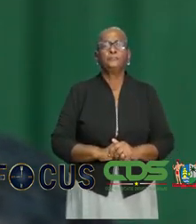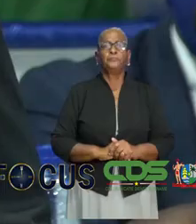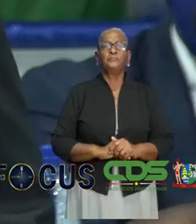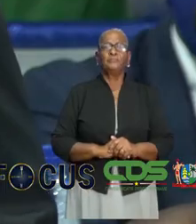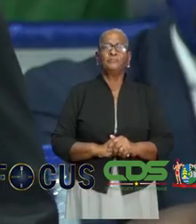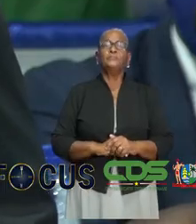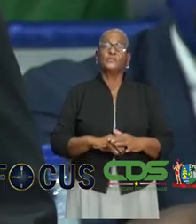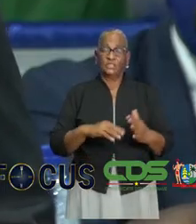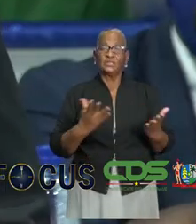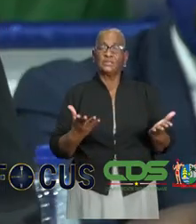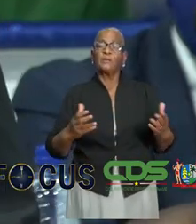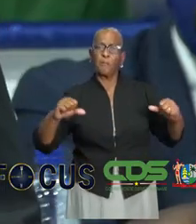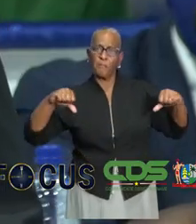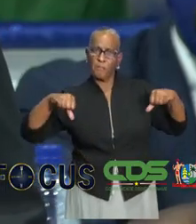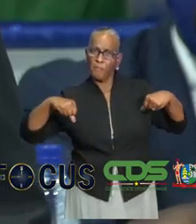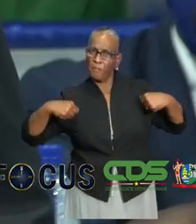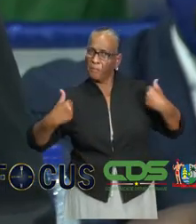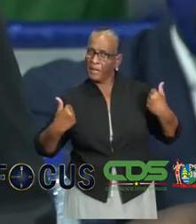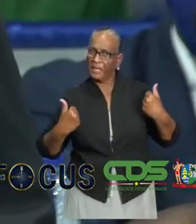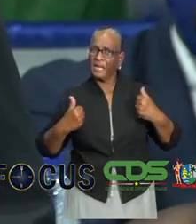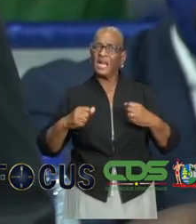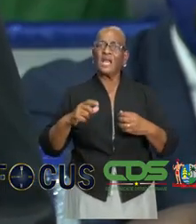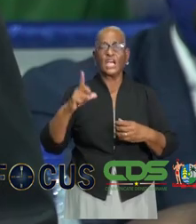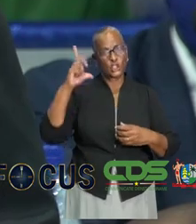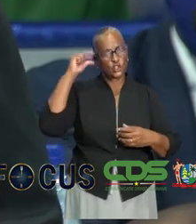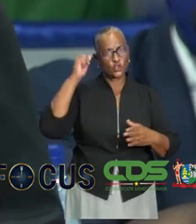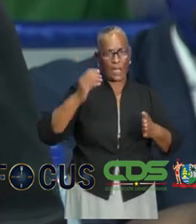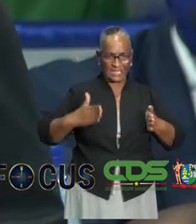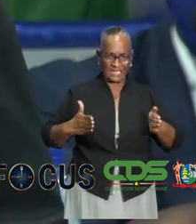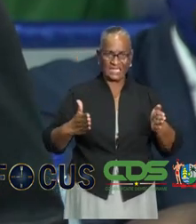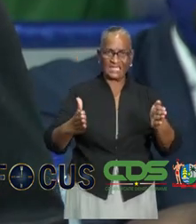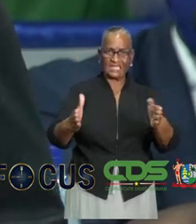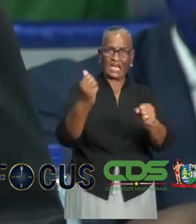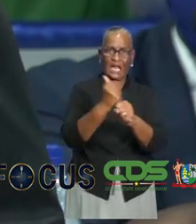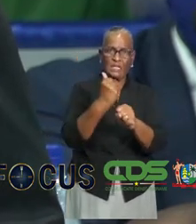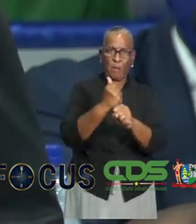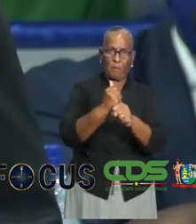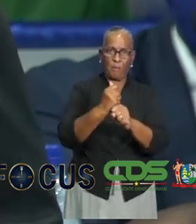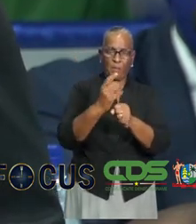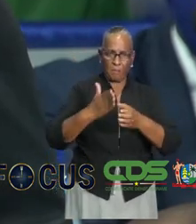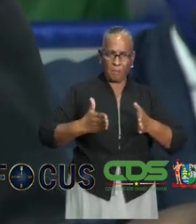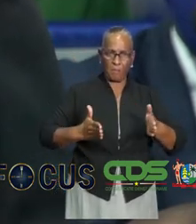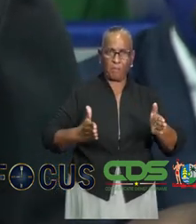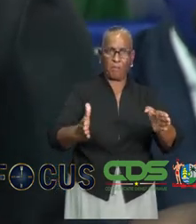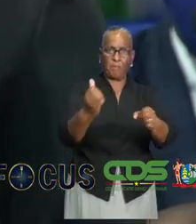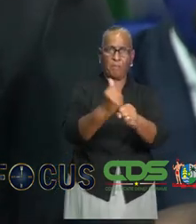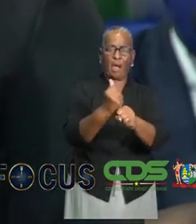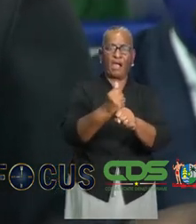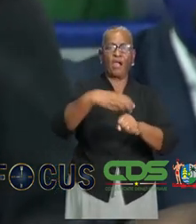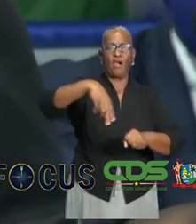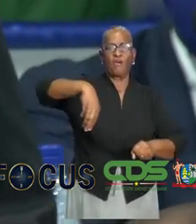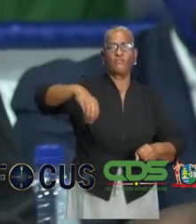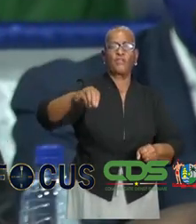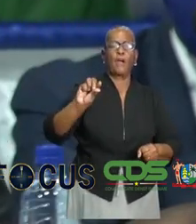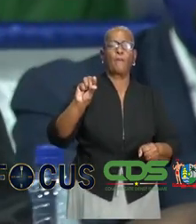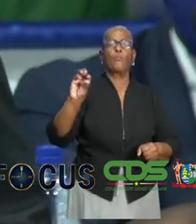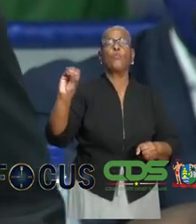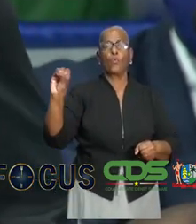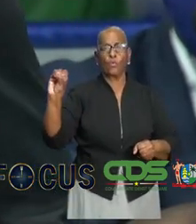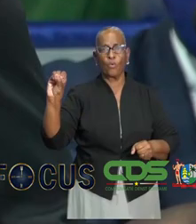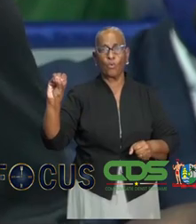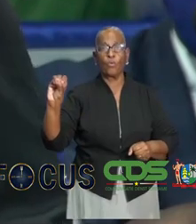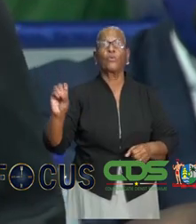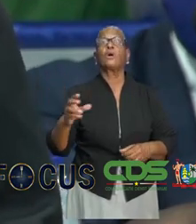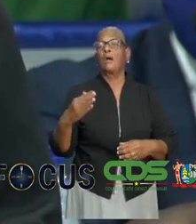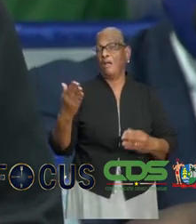Het startzijn van het asfalteringproject Rikanaumovo te Mungo is in april door de president